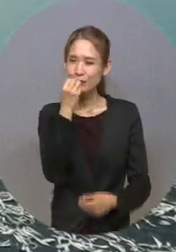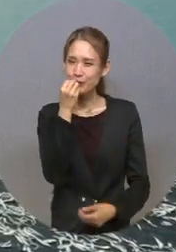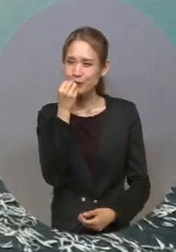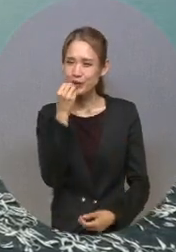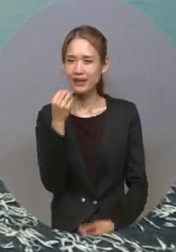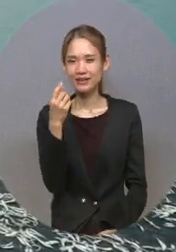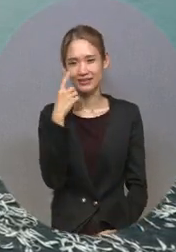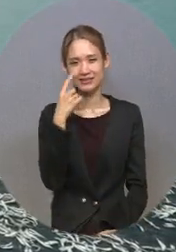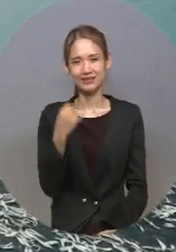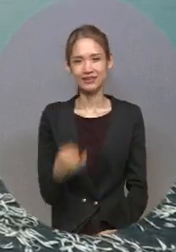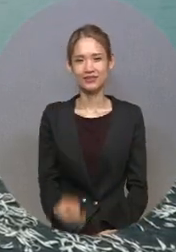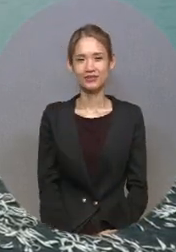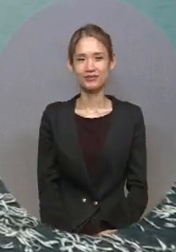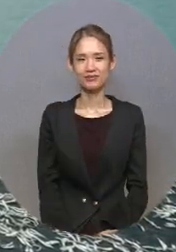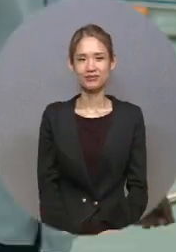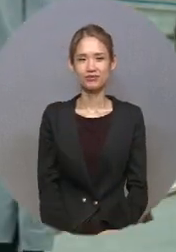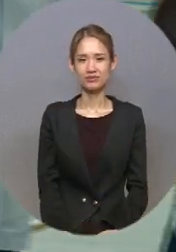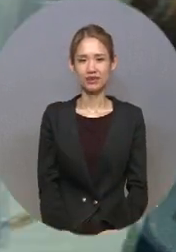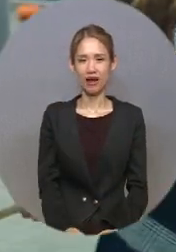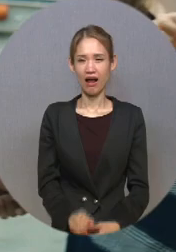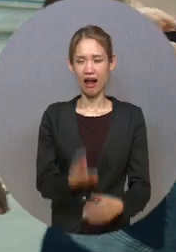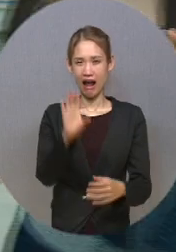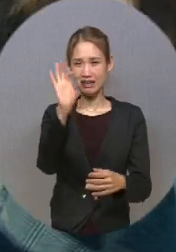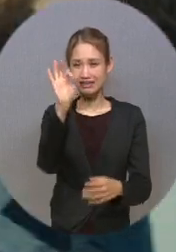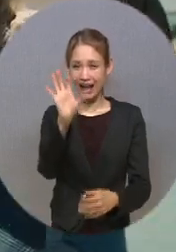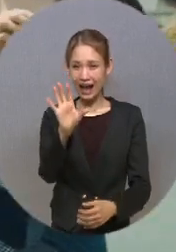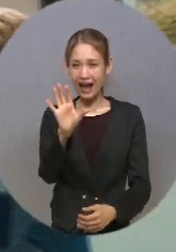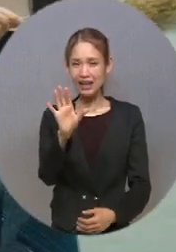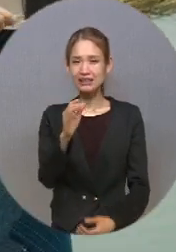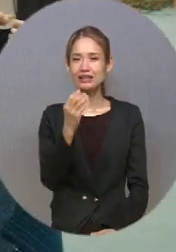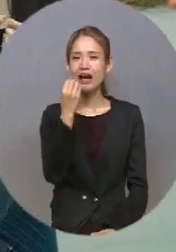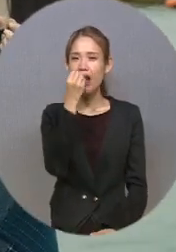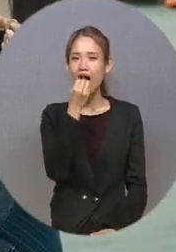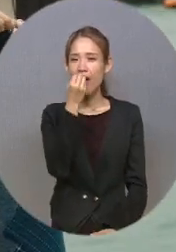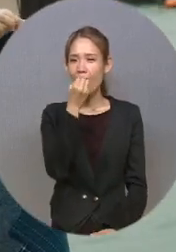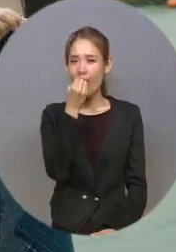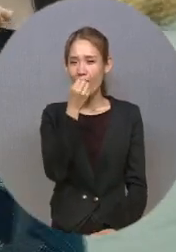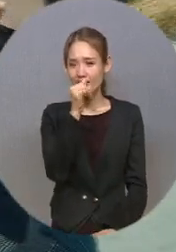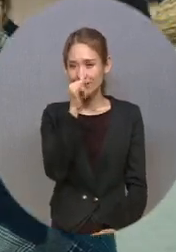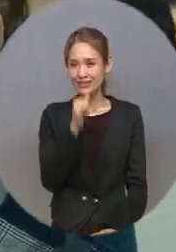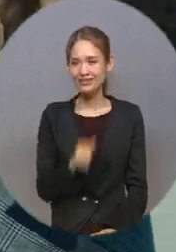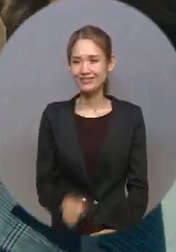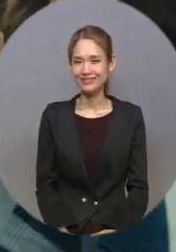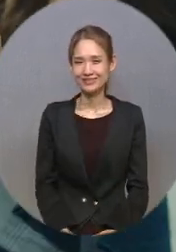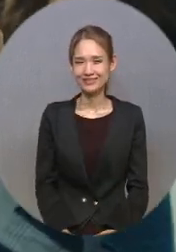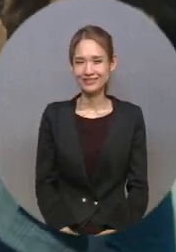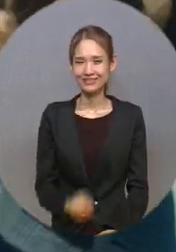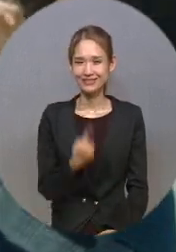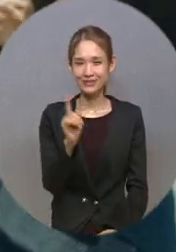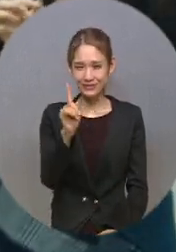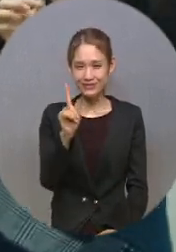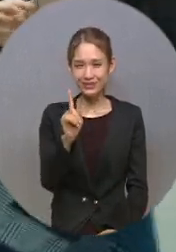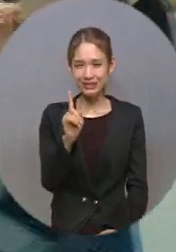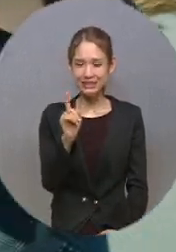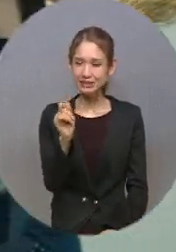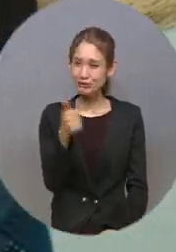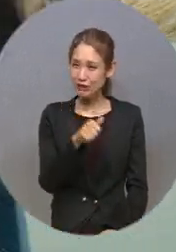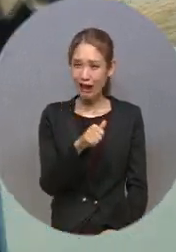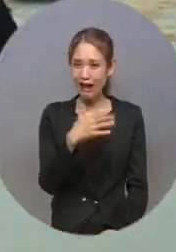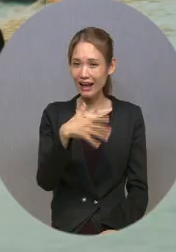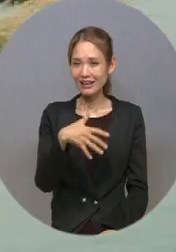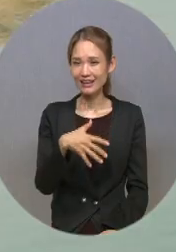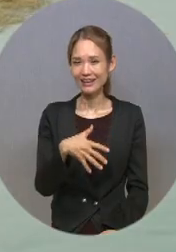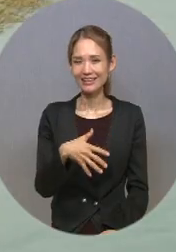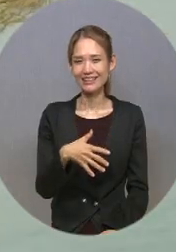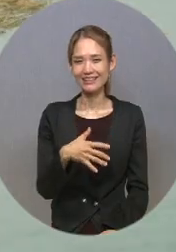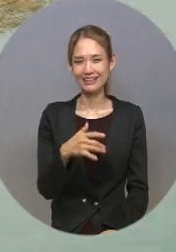어, 야, 잠깐. 뭐야 이거? 어. 아, 입안에 살아 움직이는데 이거? 아, 뭐야 이거? 죽은 거 아니었나 이거? 남의 사람들은